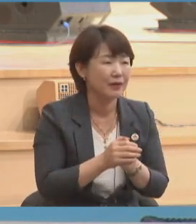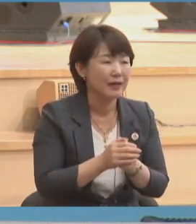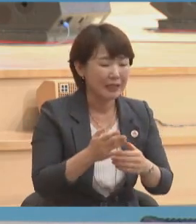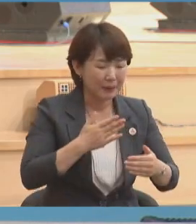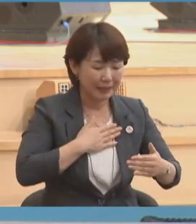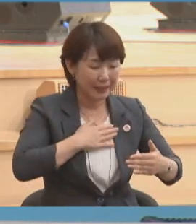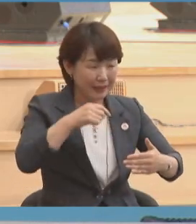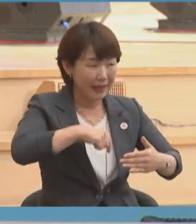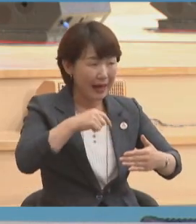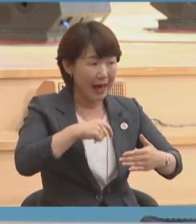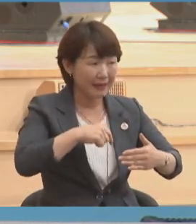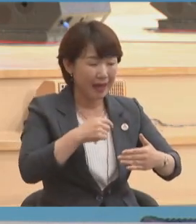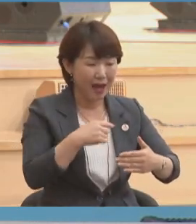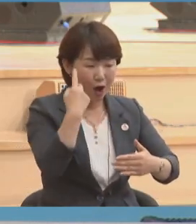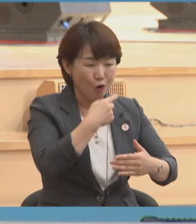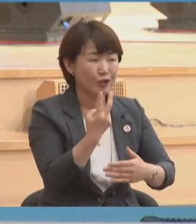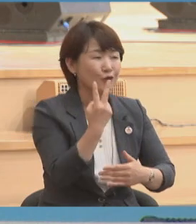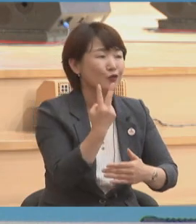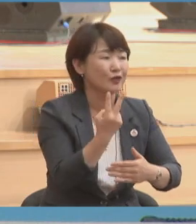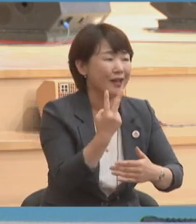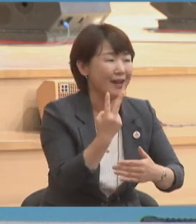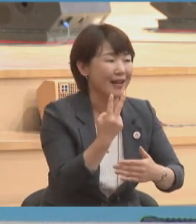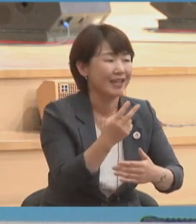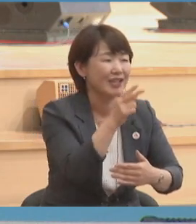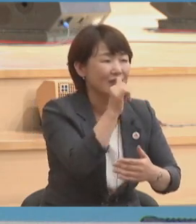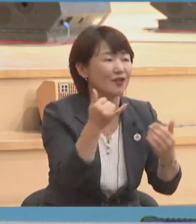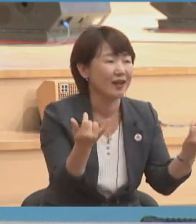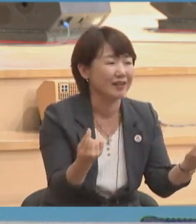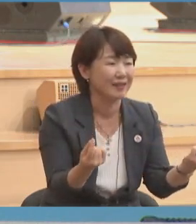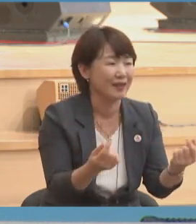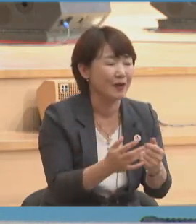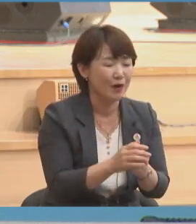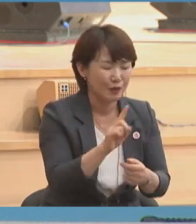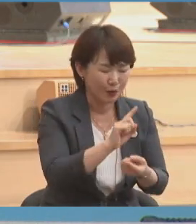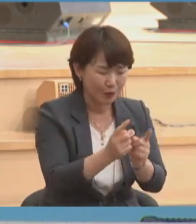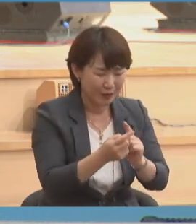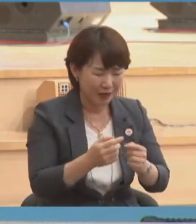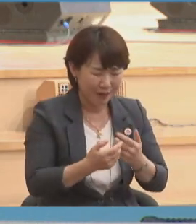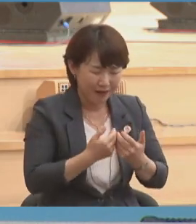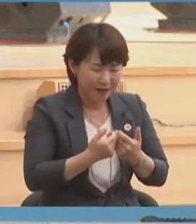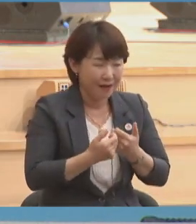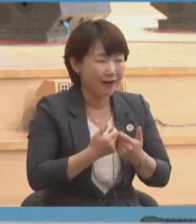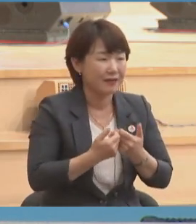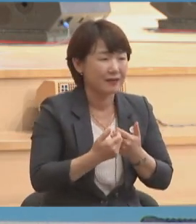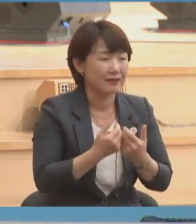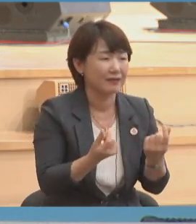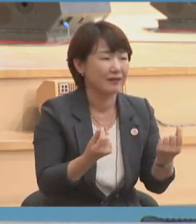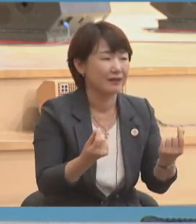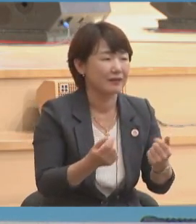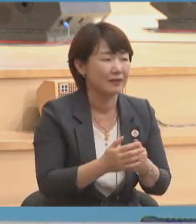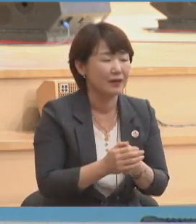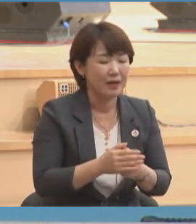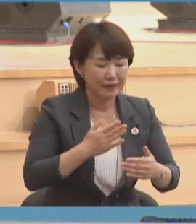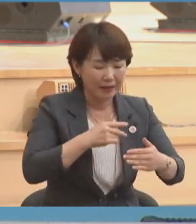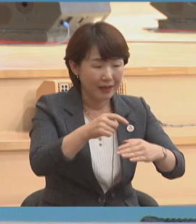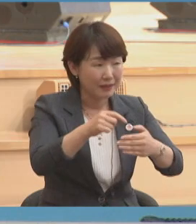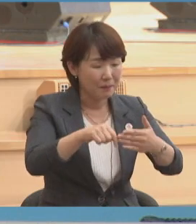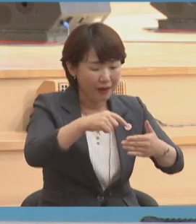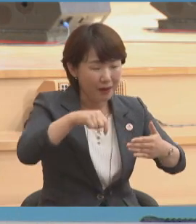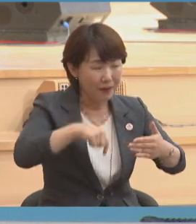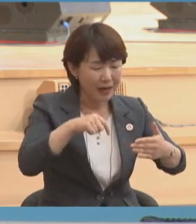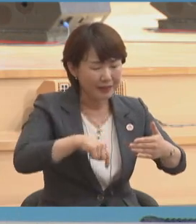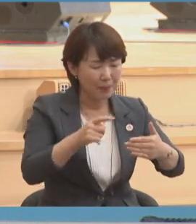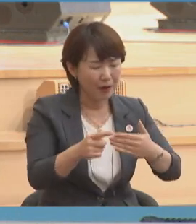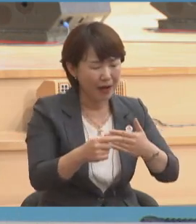자아가 팽팽하게 맞대결하고 있는 것 같아요. 갈등을 일으키는 거예요. 그래서 그런 얘기를 하지 않습니까? 우리 마음에